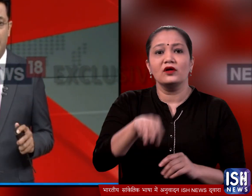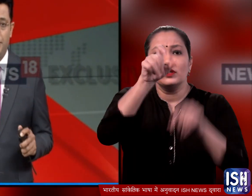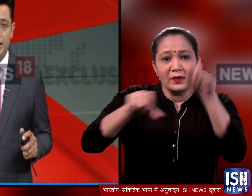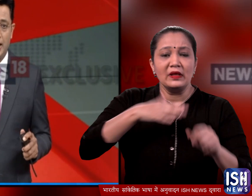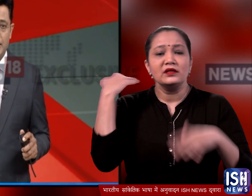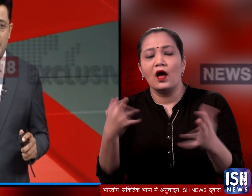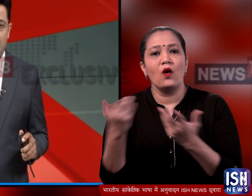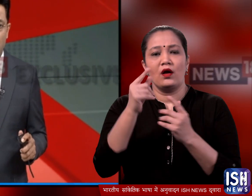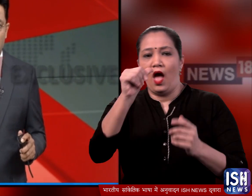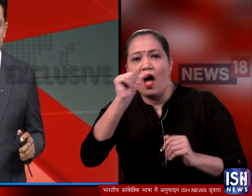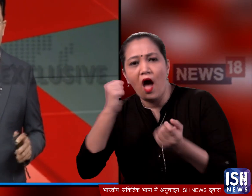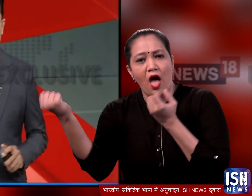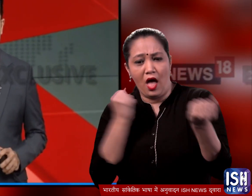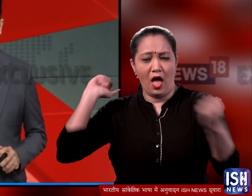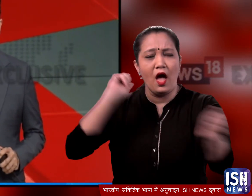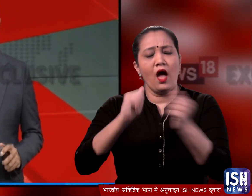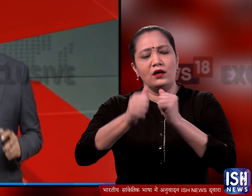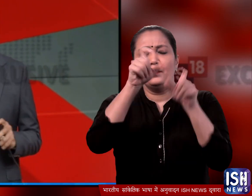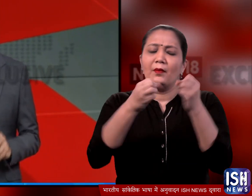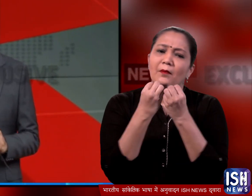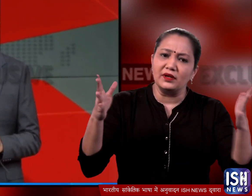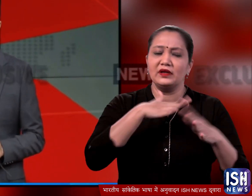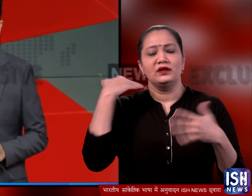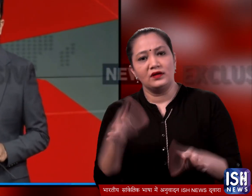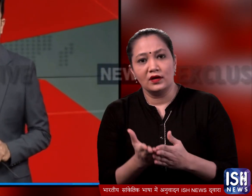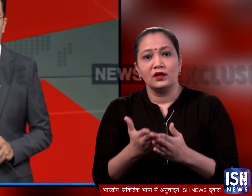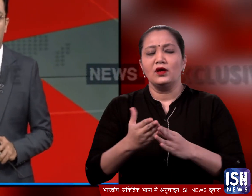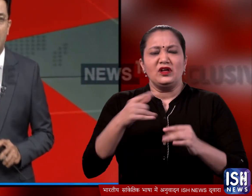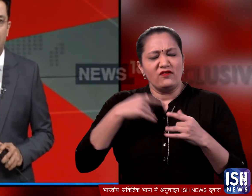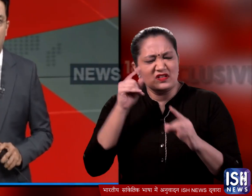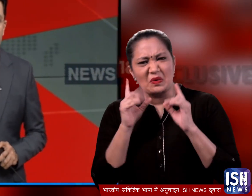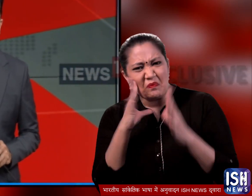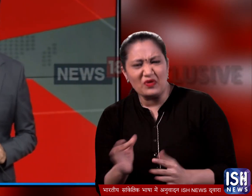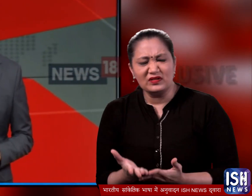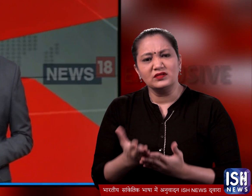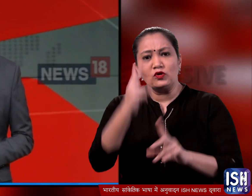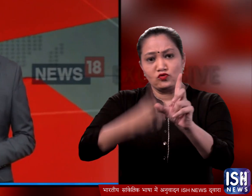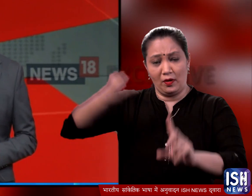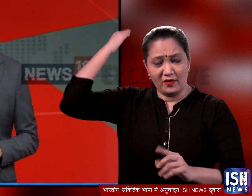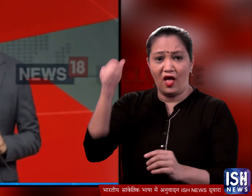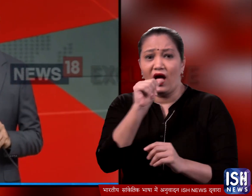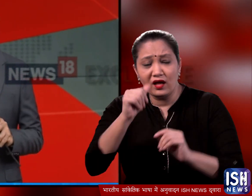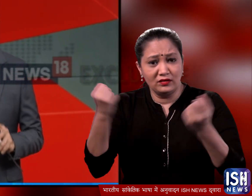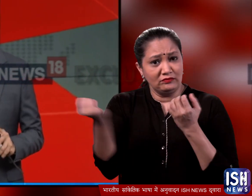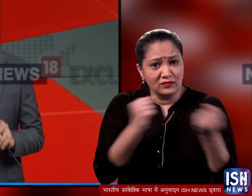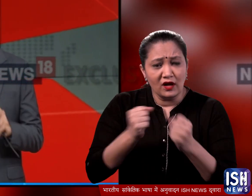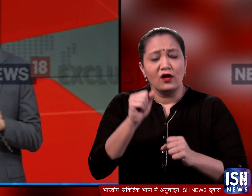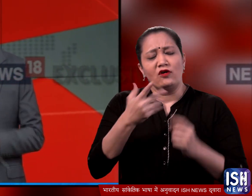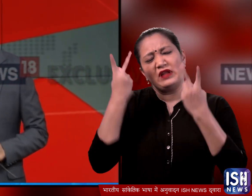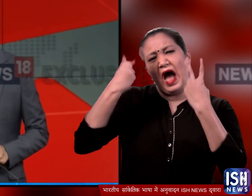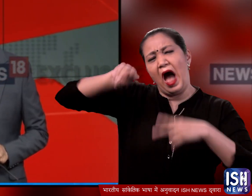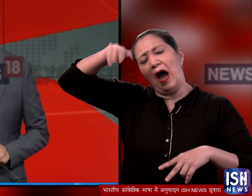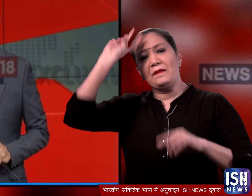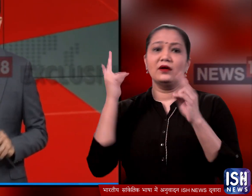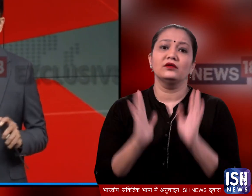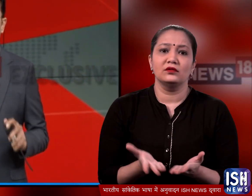मौत शराब पीकर गाड़ी चलाने वालों की वजह से होती है, जिसे गंभीर संकट मानते हुए 2 साल पहले शराब पीकर गाड़ी चलाने पर जुर्माना भी 5 गुना बढ़ा